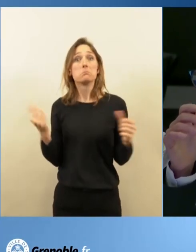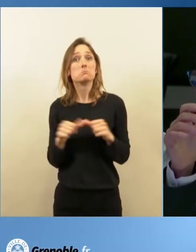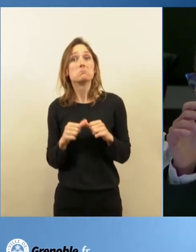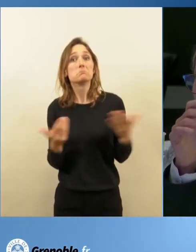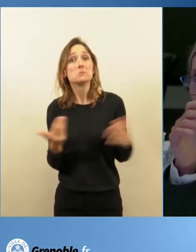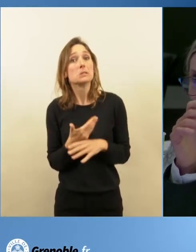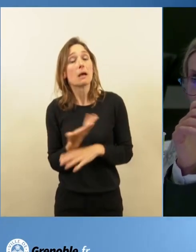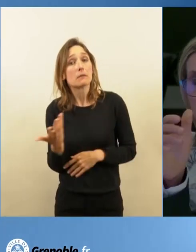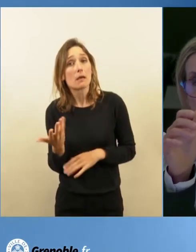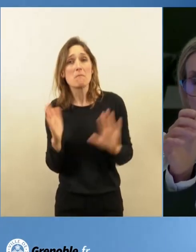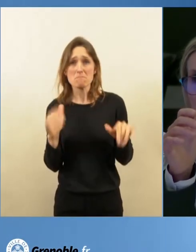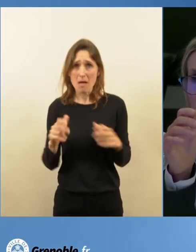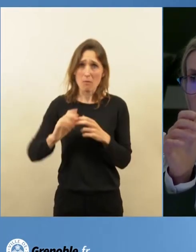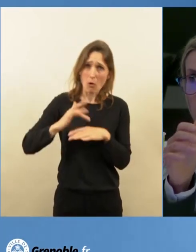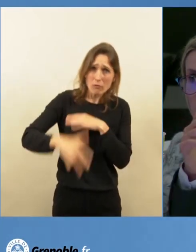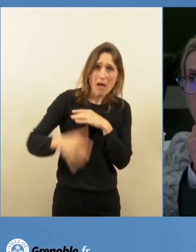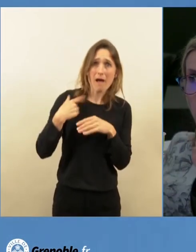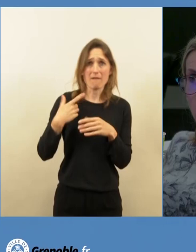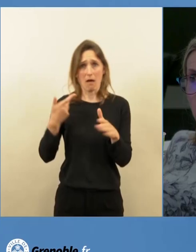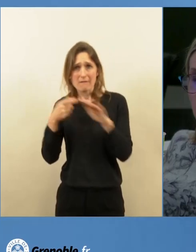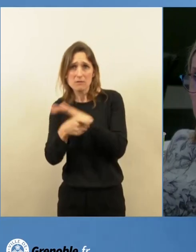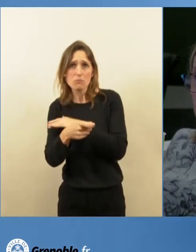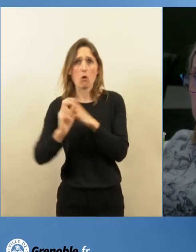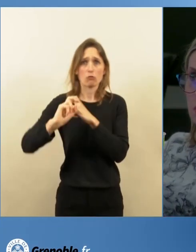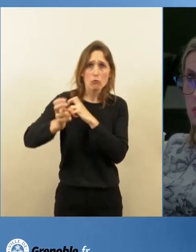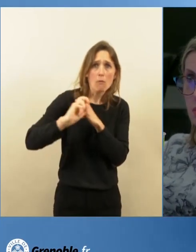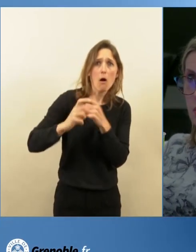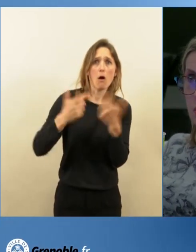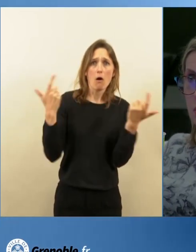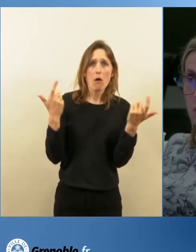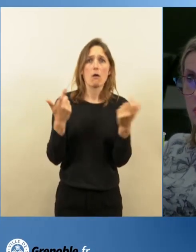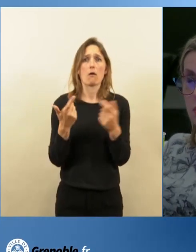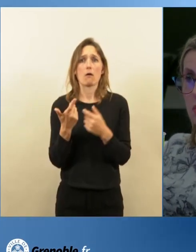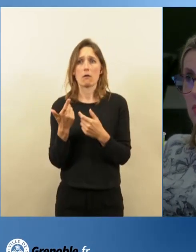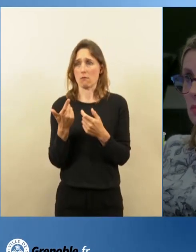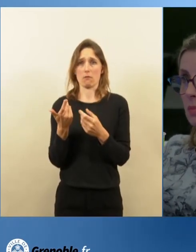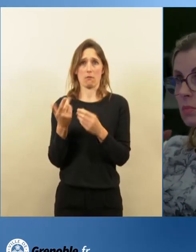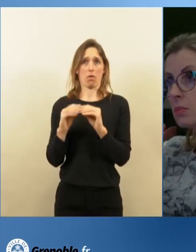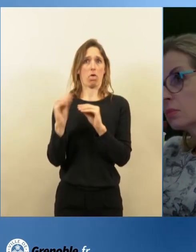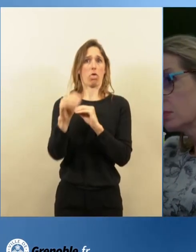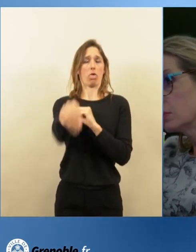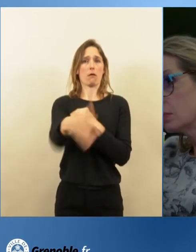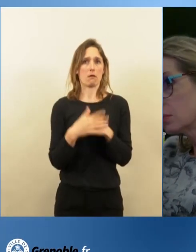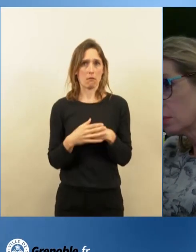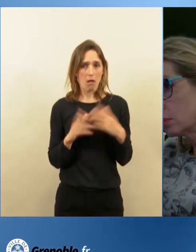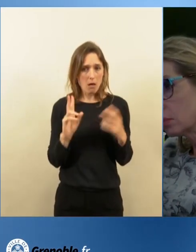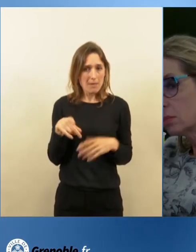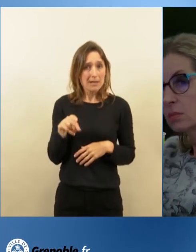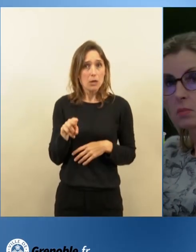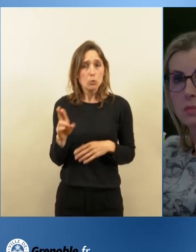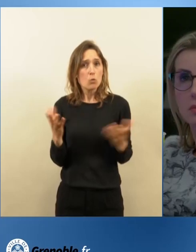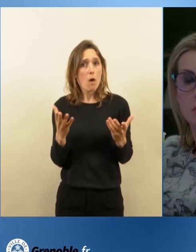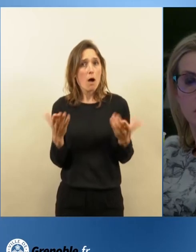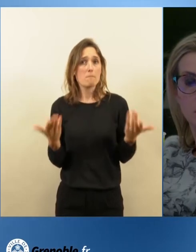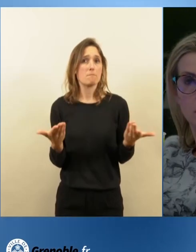investissements dans les transports en commun qu'est-ce que c'était que ce PDU Christophe Ferrari maintenant qu'il est un peu plus